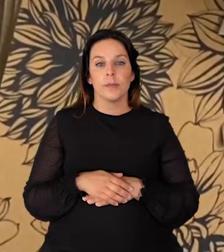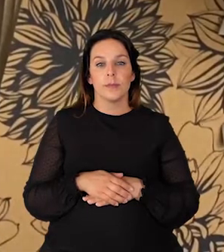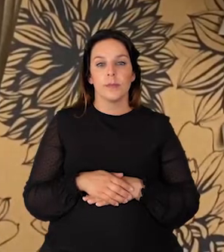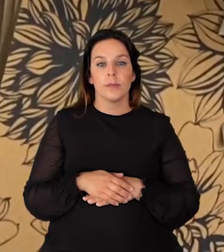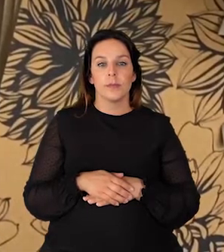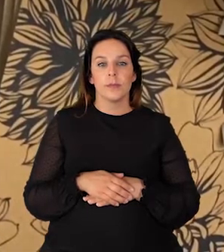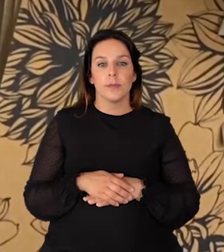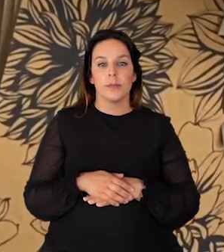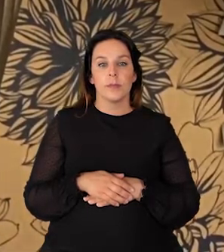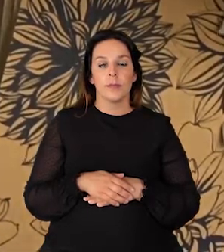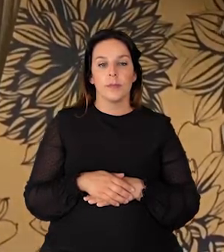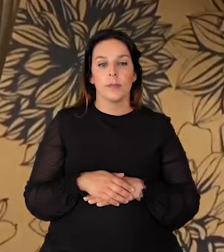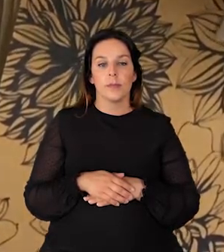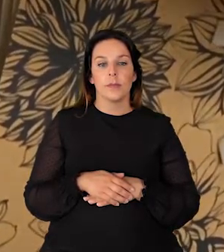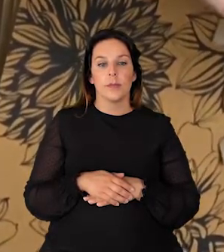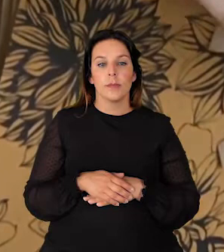wycinaliśmy.